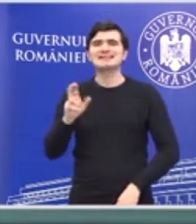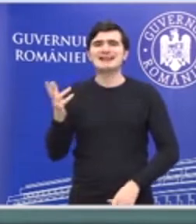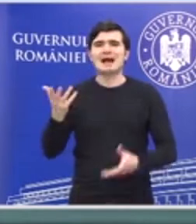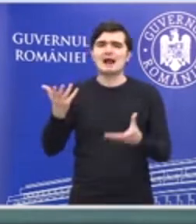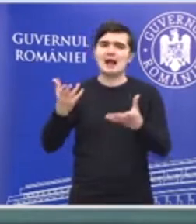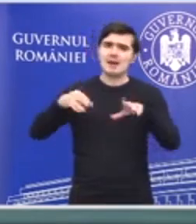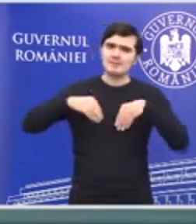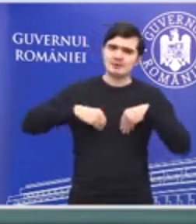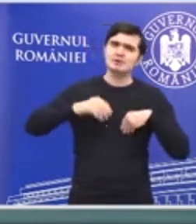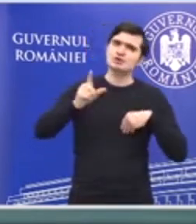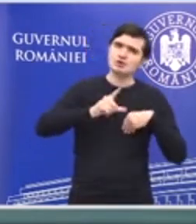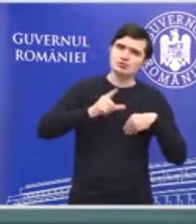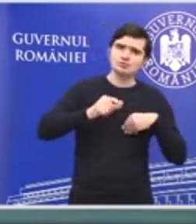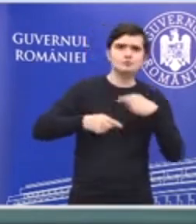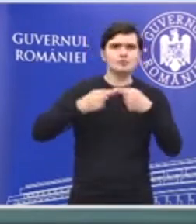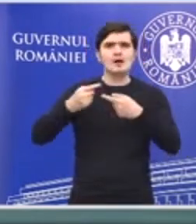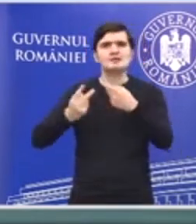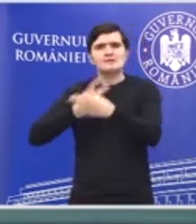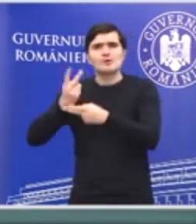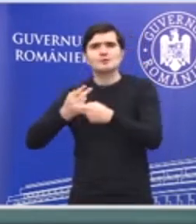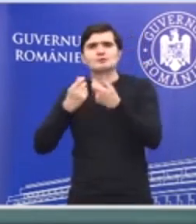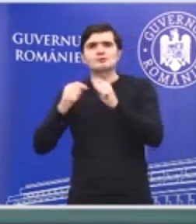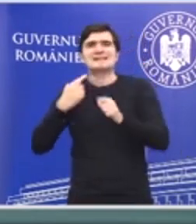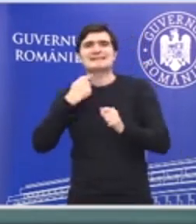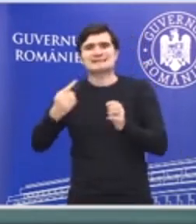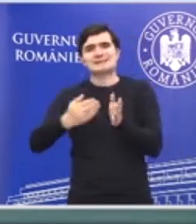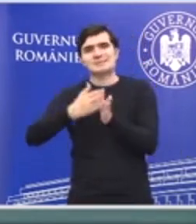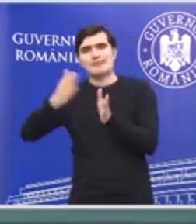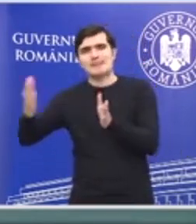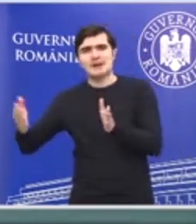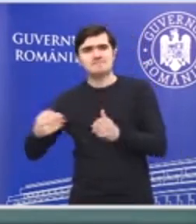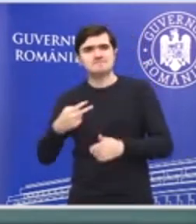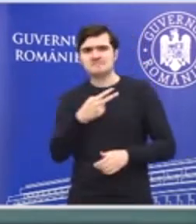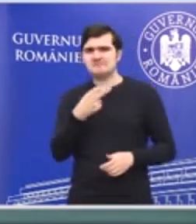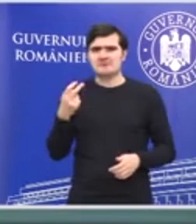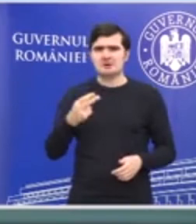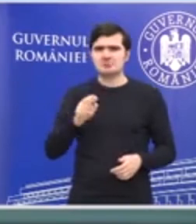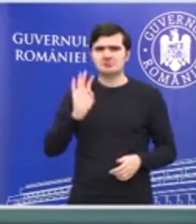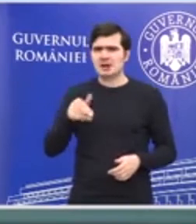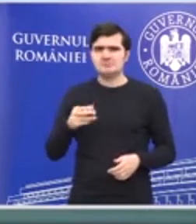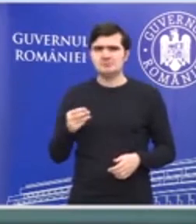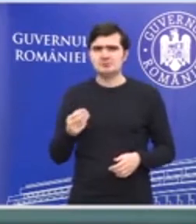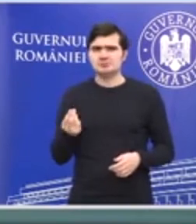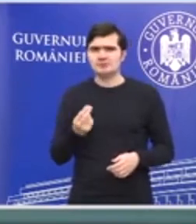lunea sunt utilizate pe parcursul întregii săptămâni, fără a avea, deci, practic,